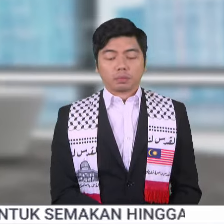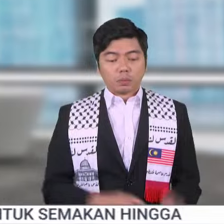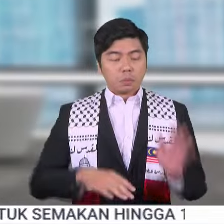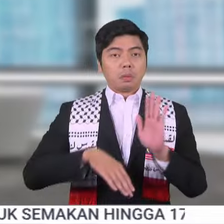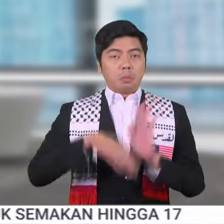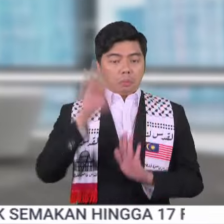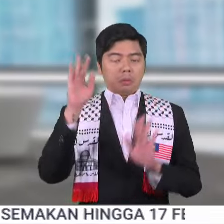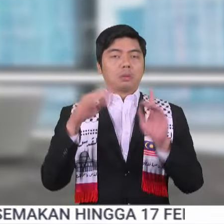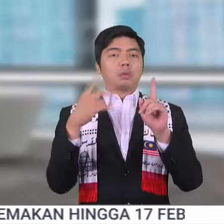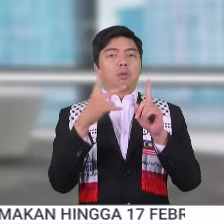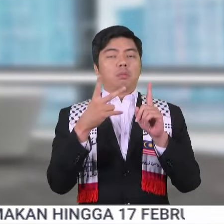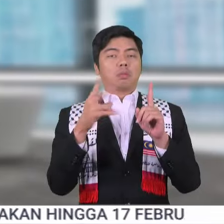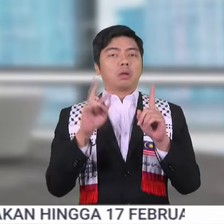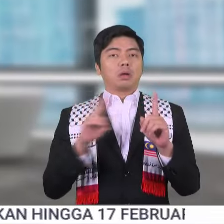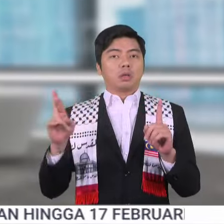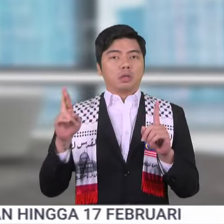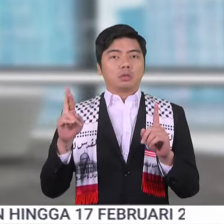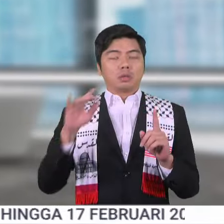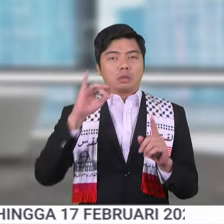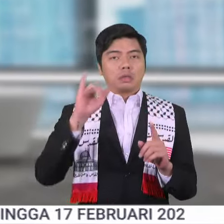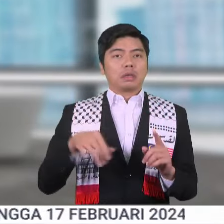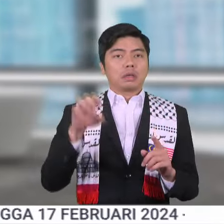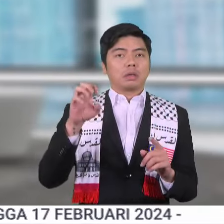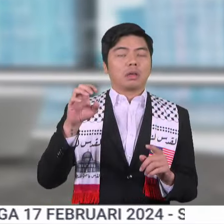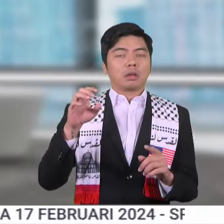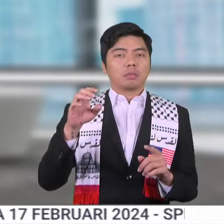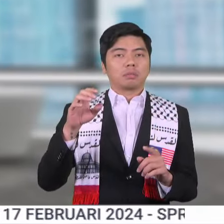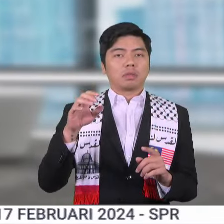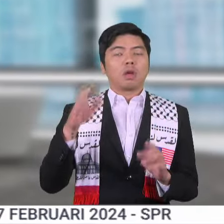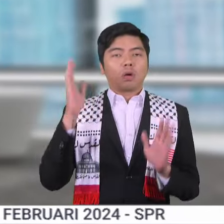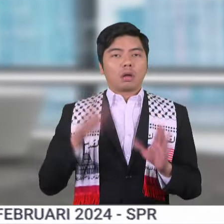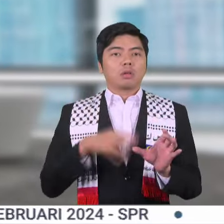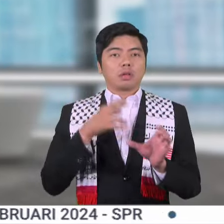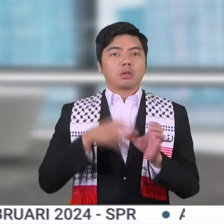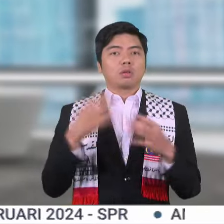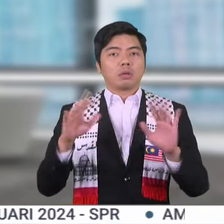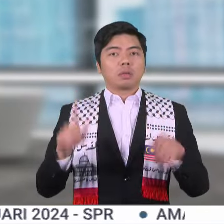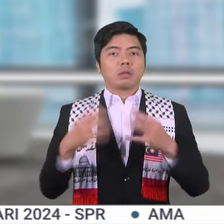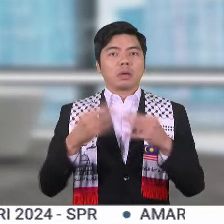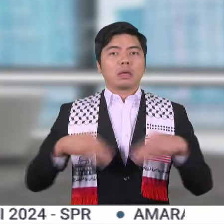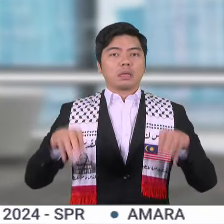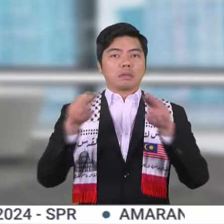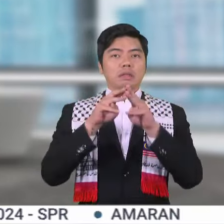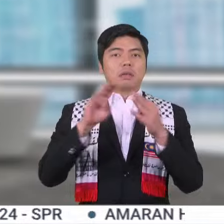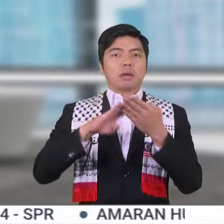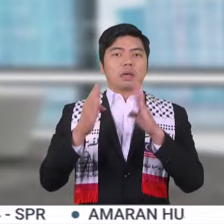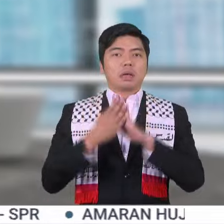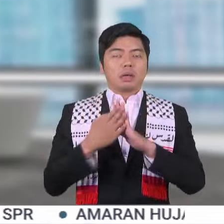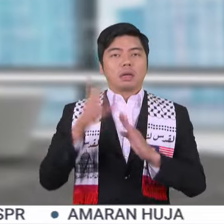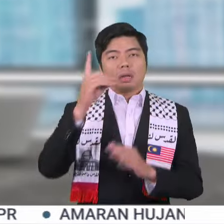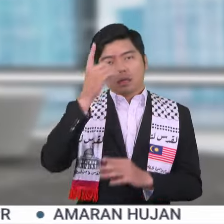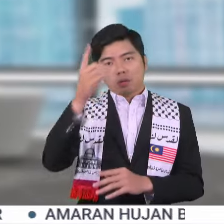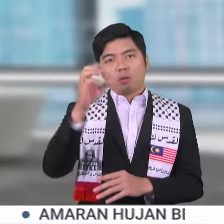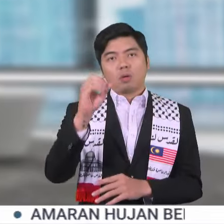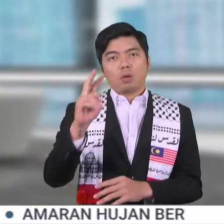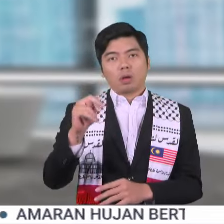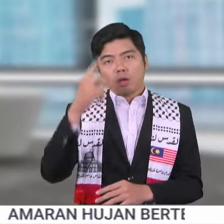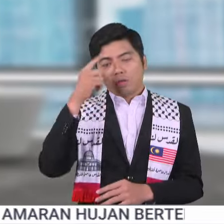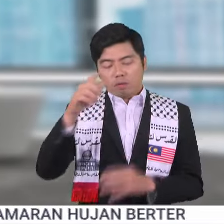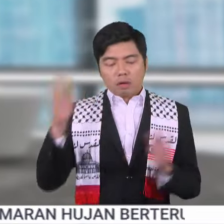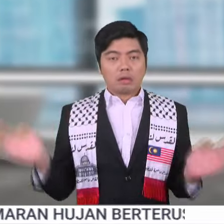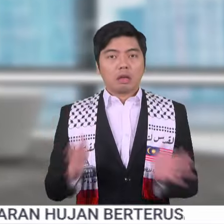lebih 12,000 jemaah mengimarahkan Masjid Sultan Iskandar Bandar Datuk on dalam program Semarak subuh pagi tadi menteri besar